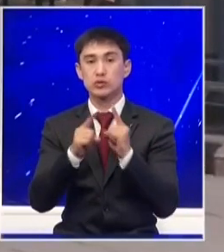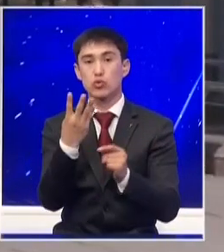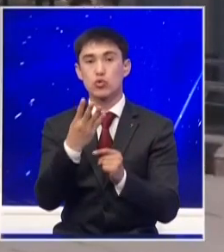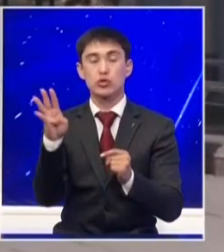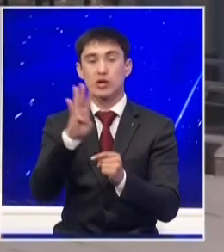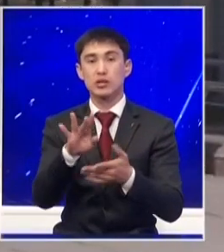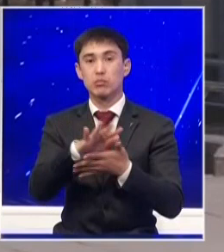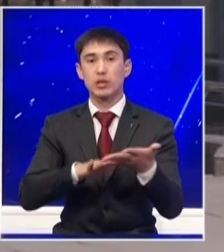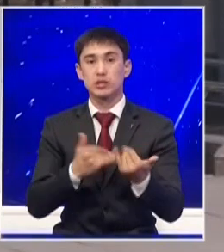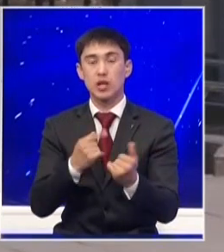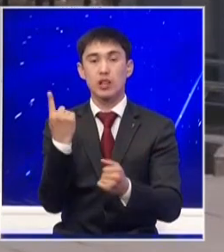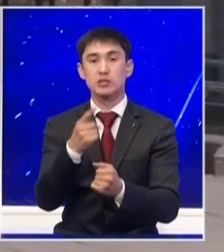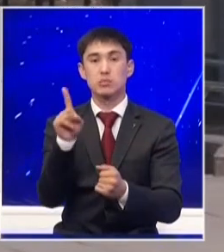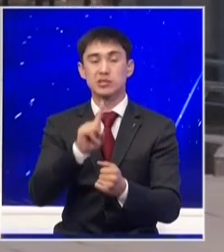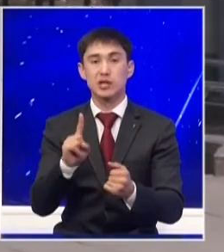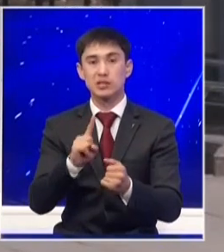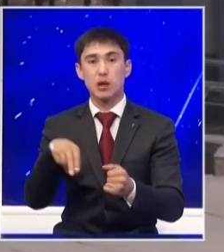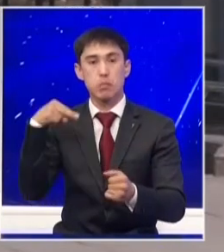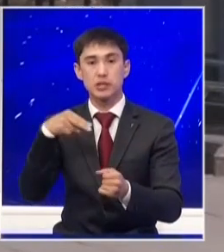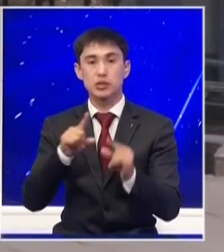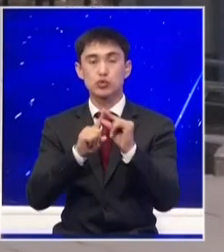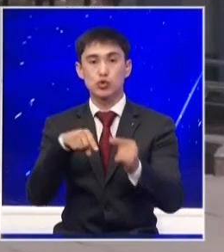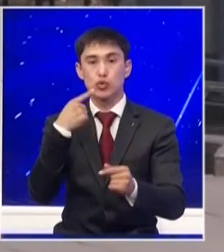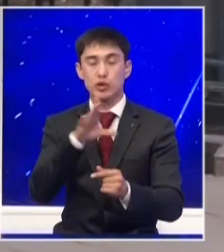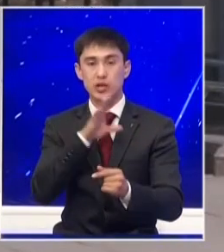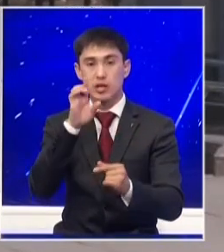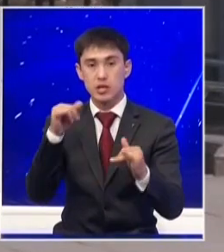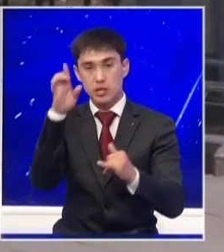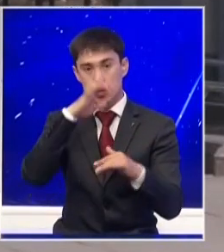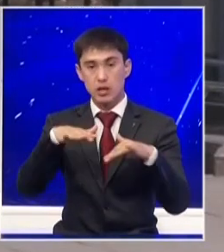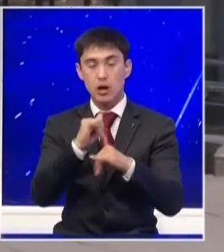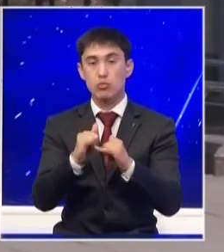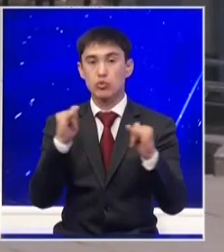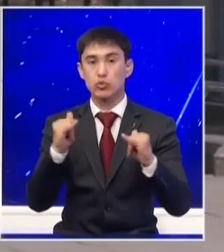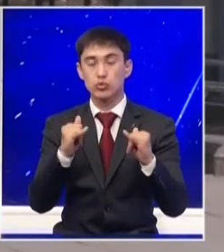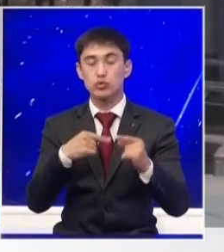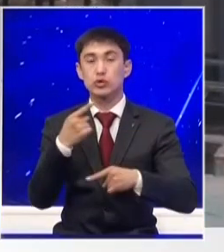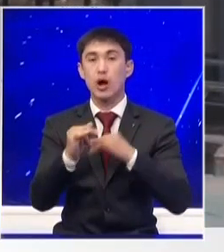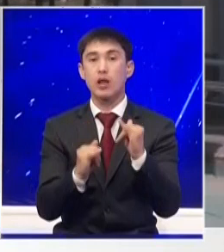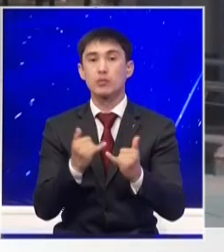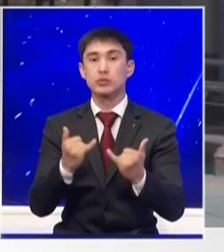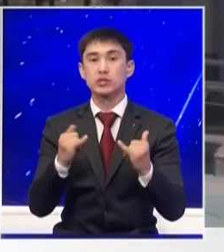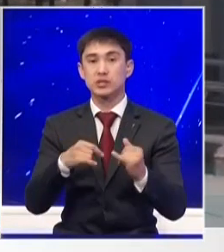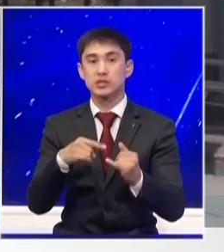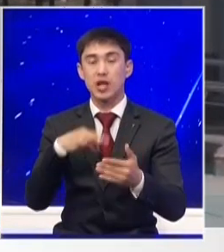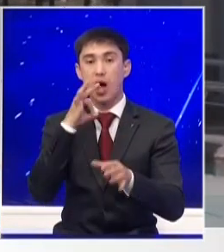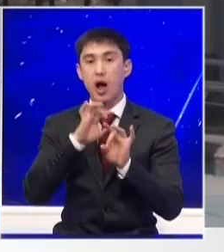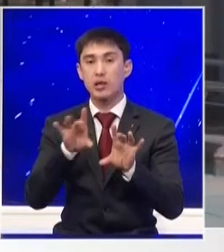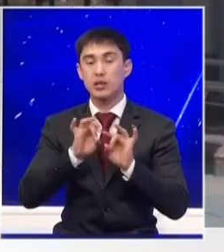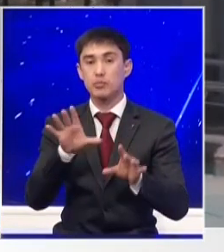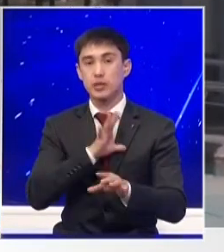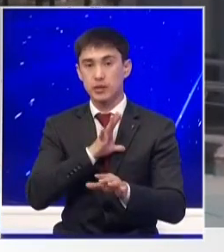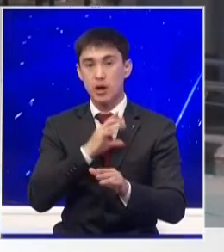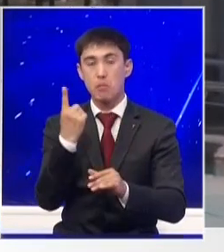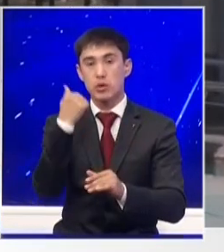сағатқа созылды. Алғашқы 1 сағатта президент сөз сөйледі. Ел даму үшін қай бағытқа қарай қадам жасау керек екенімізді айқындап берді.